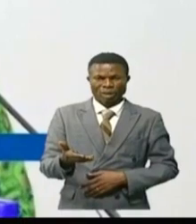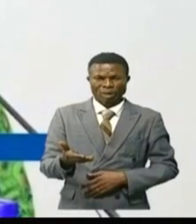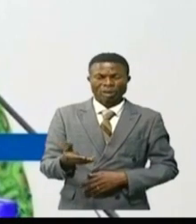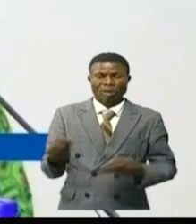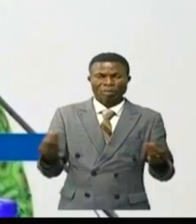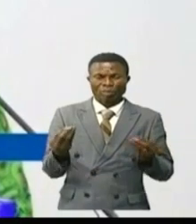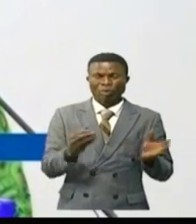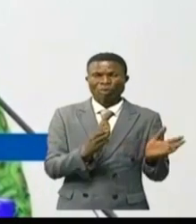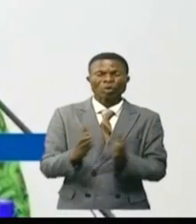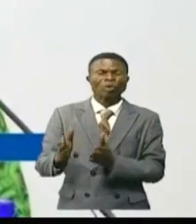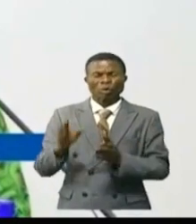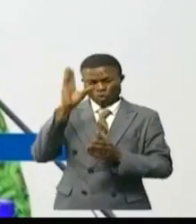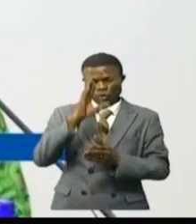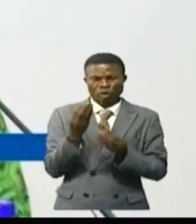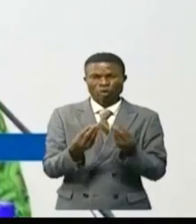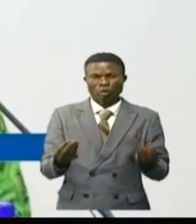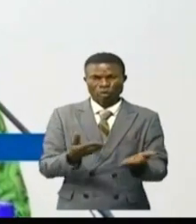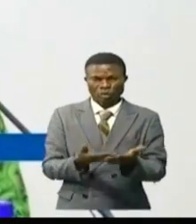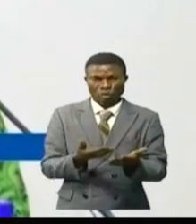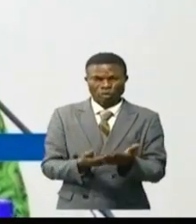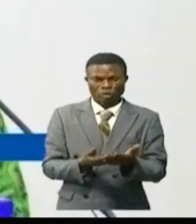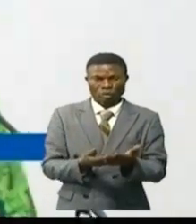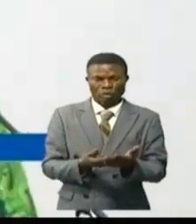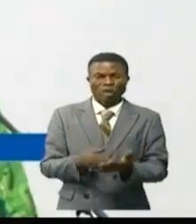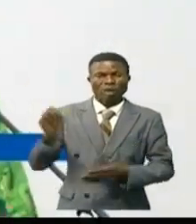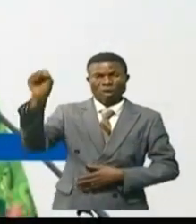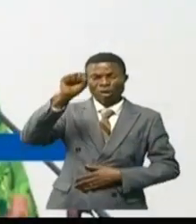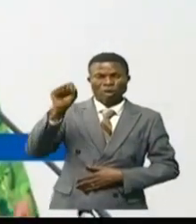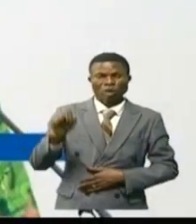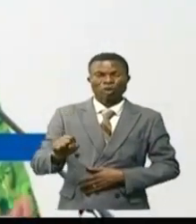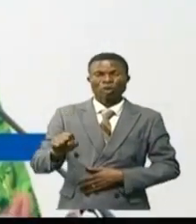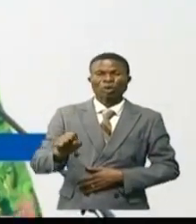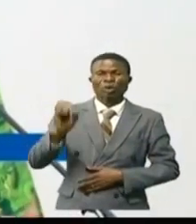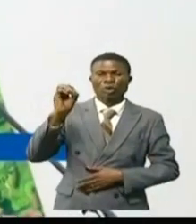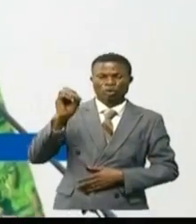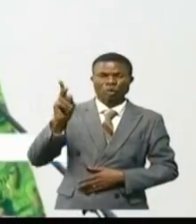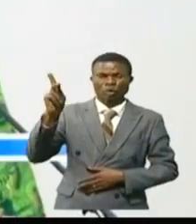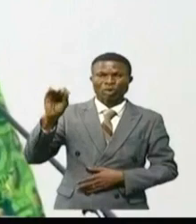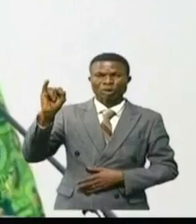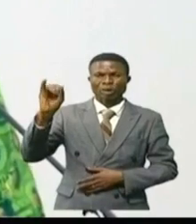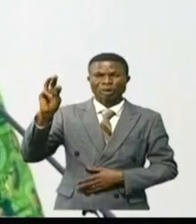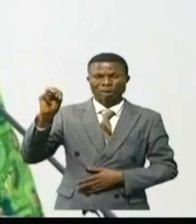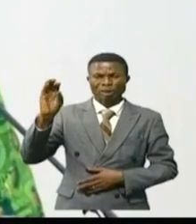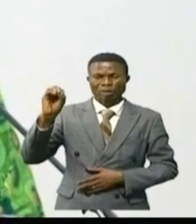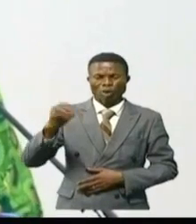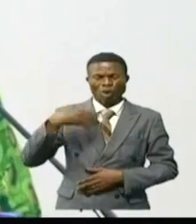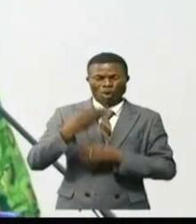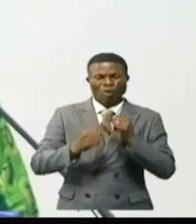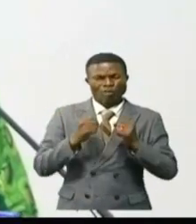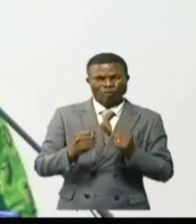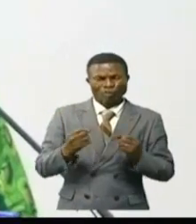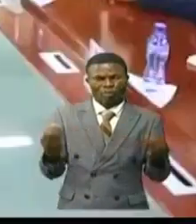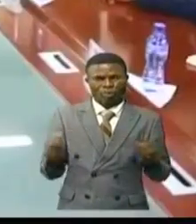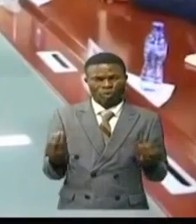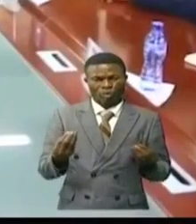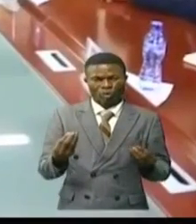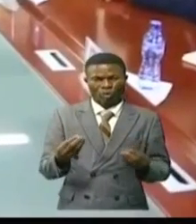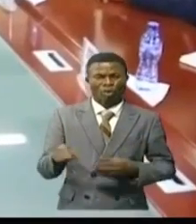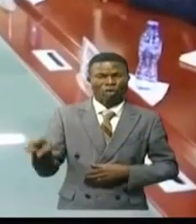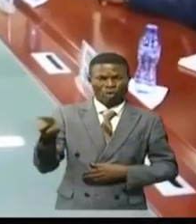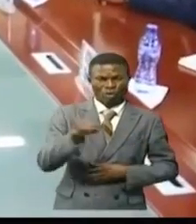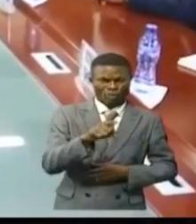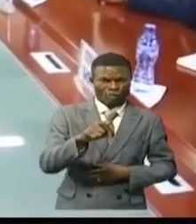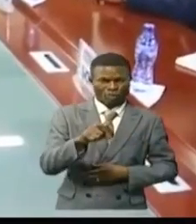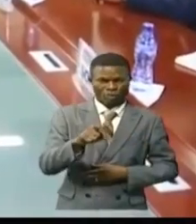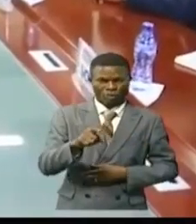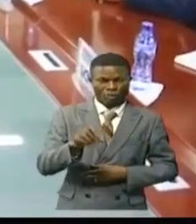pouvoir relever la somme qui manque. Vous devrez tout faire pour que vous puissiez